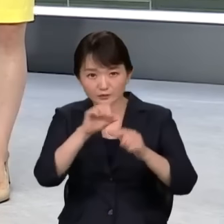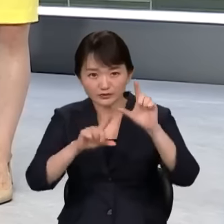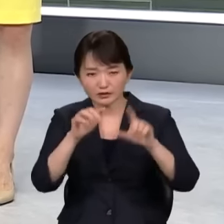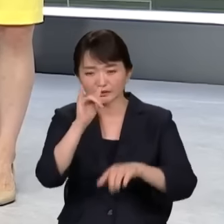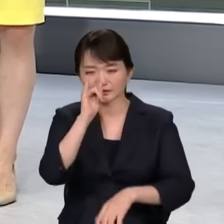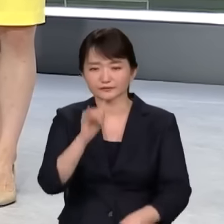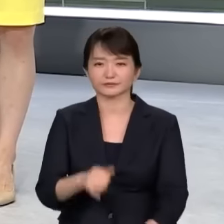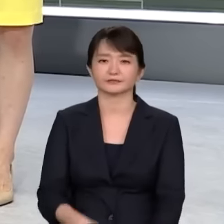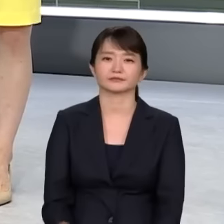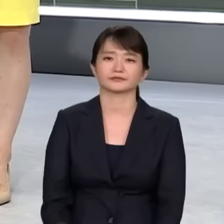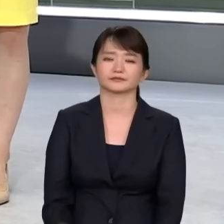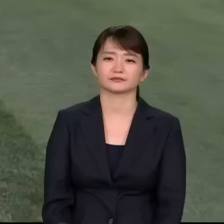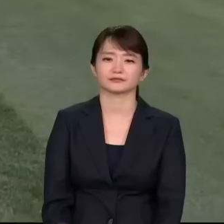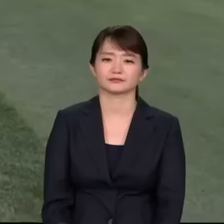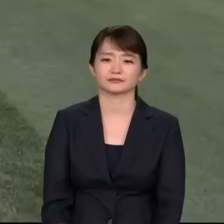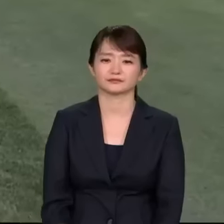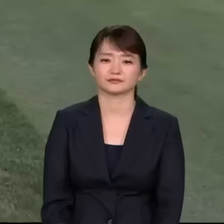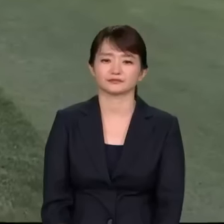정수아 기자입니다.